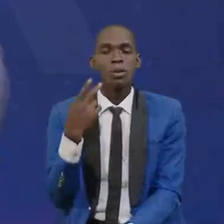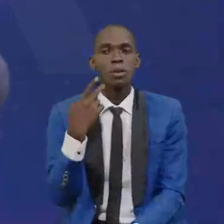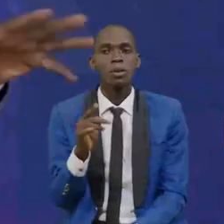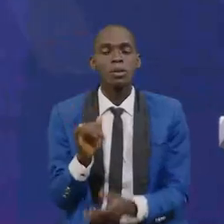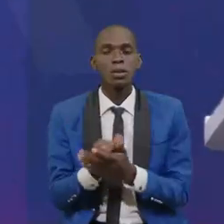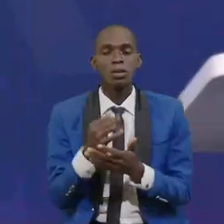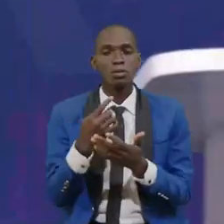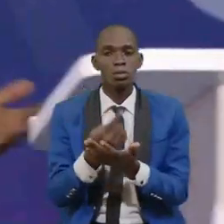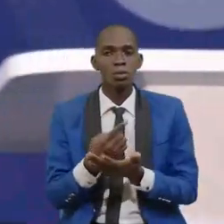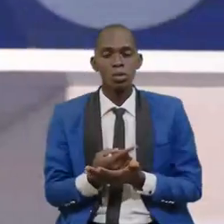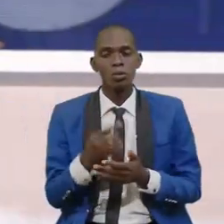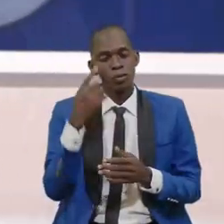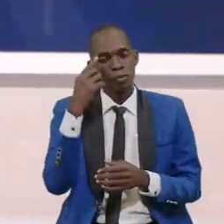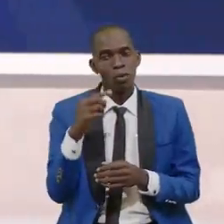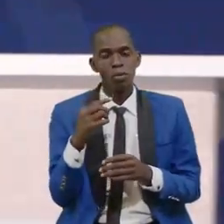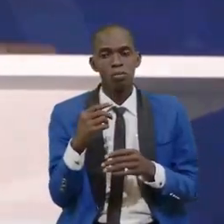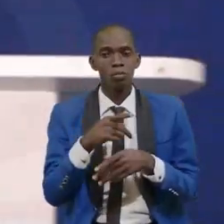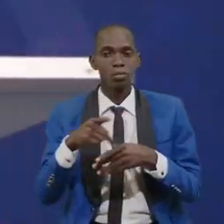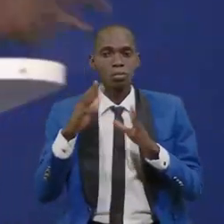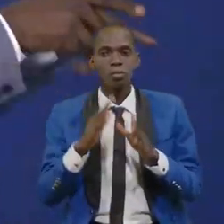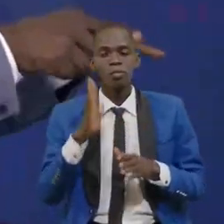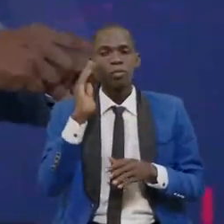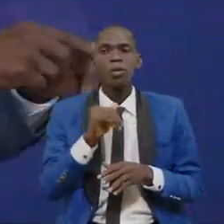Un professionnel ne va pas venir pour les divertir.